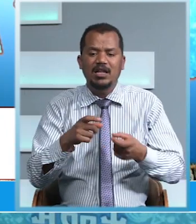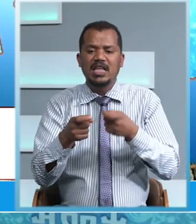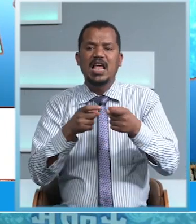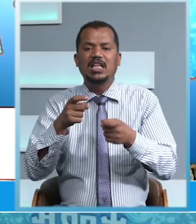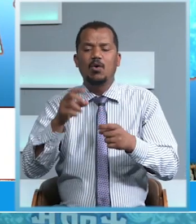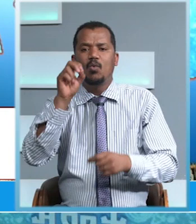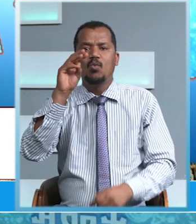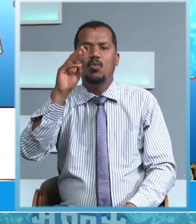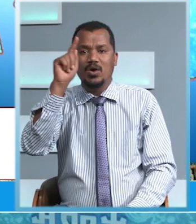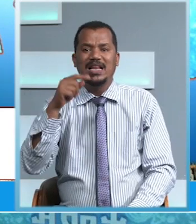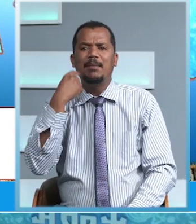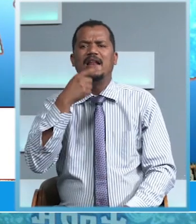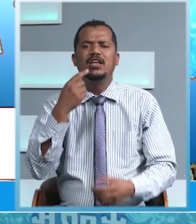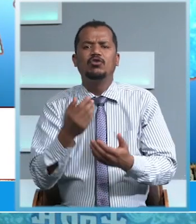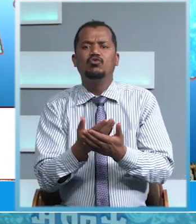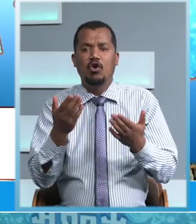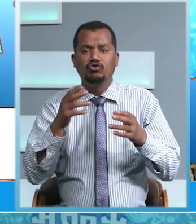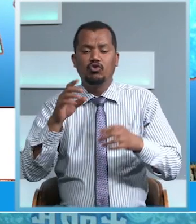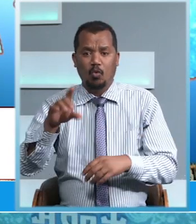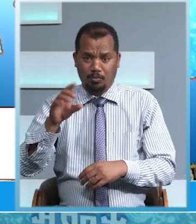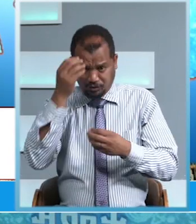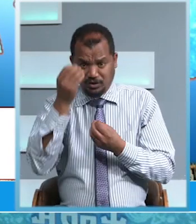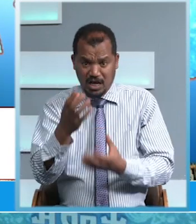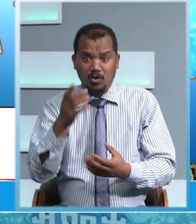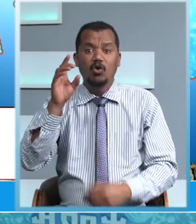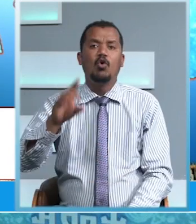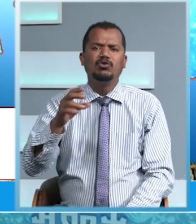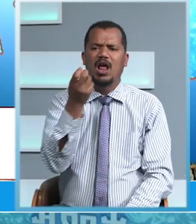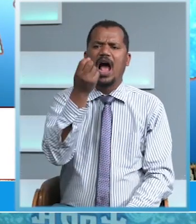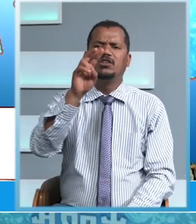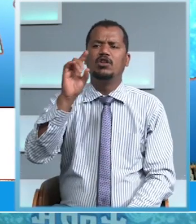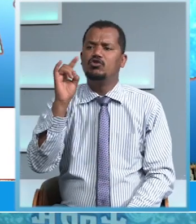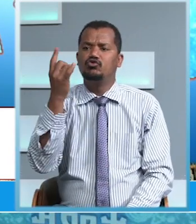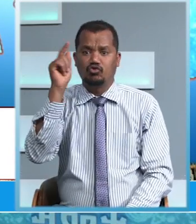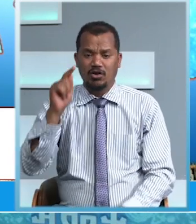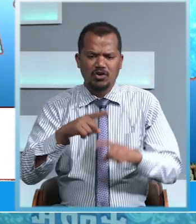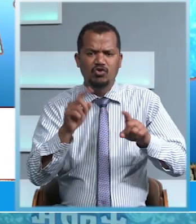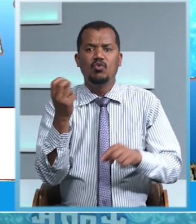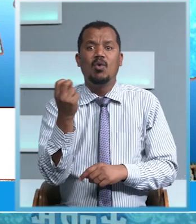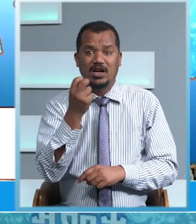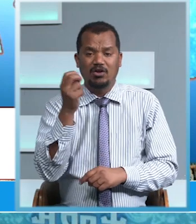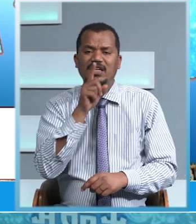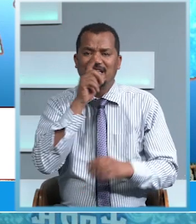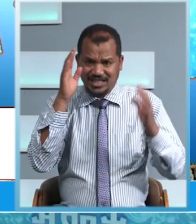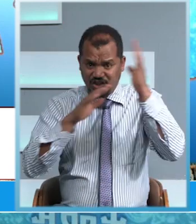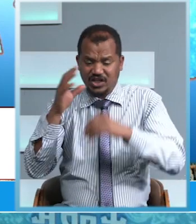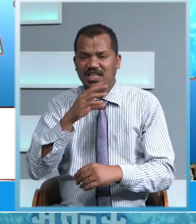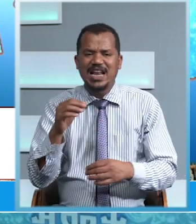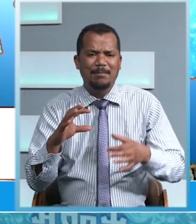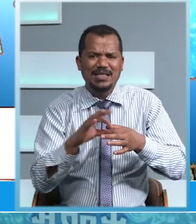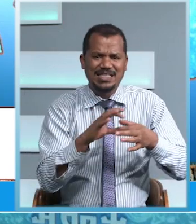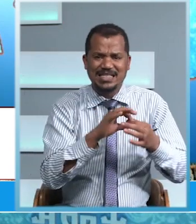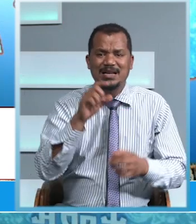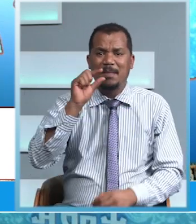ማካሄዱን የአስተዳደር ወሰንና የማንነት ጉዳዮች ኮሚሽን አስታወቀ። ኮሚሽኑ 12 ዞኖችና ልዩ ወረዳዎች የጸጥታ